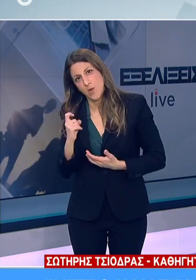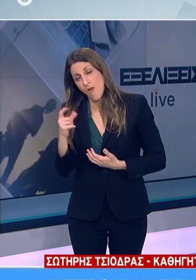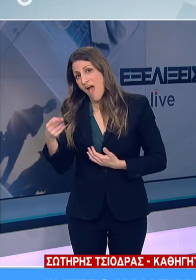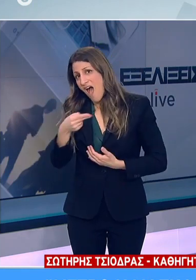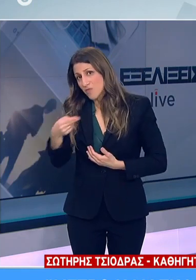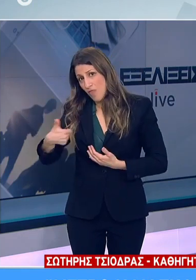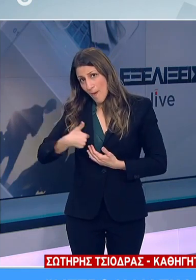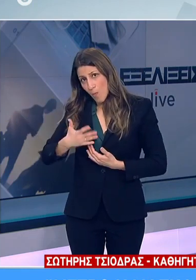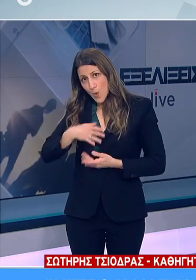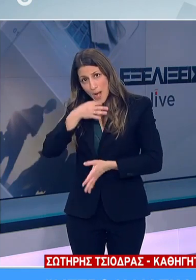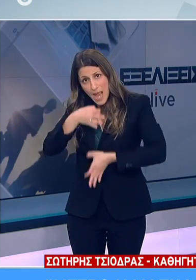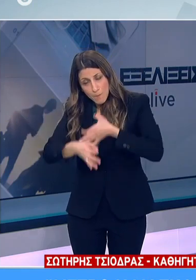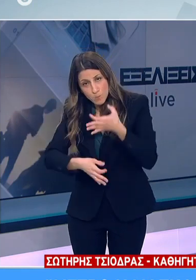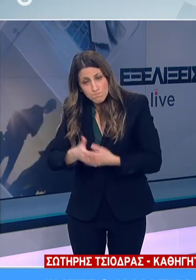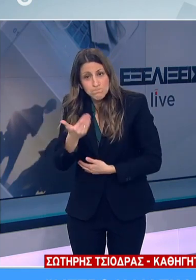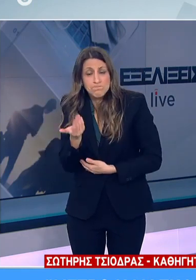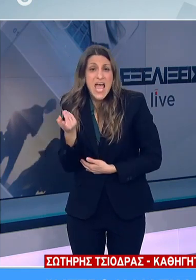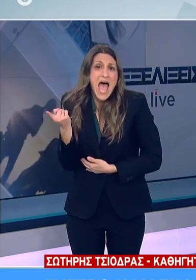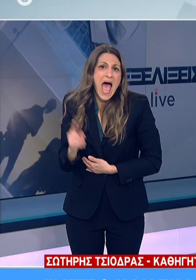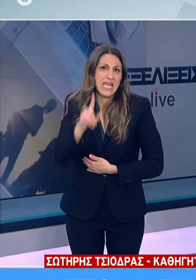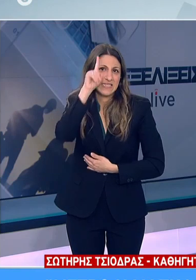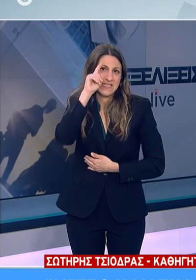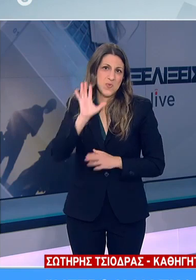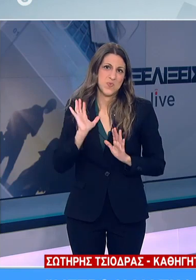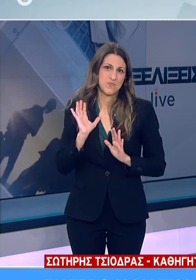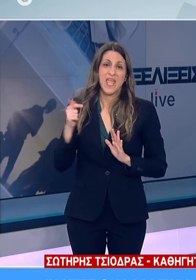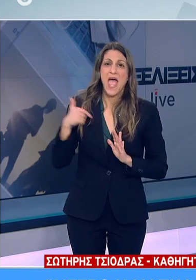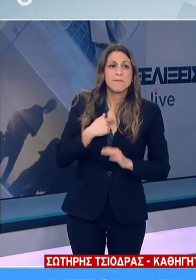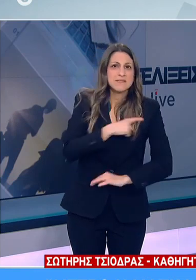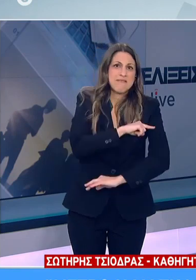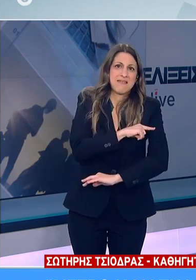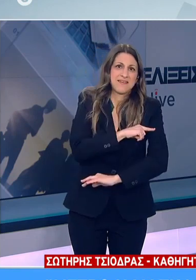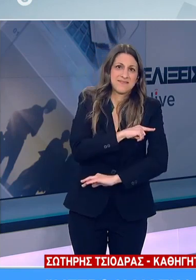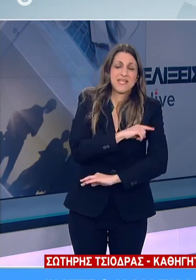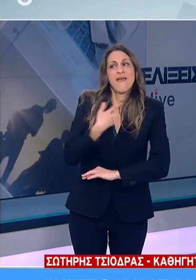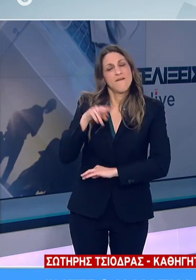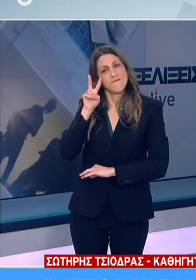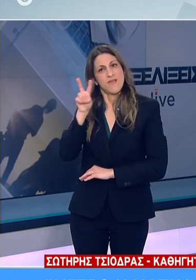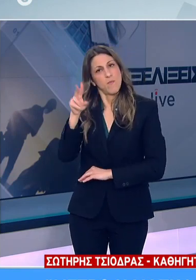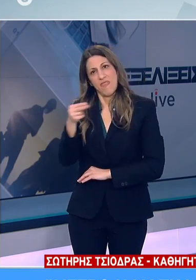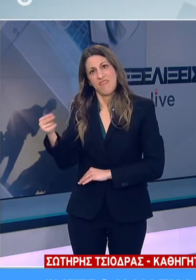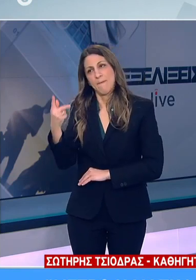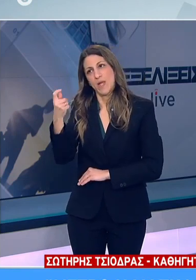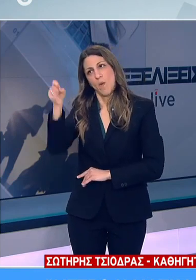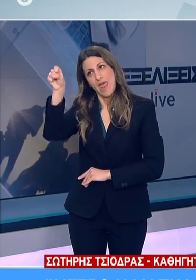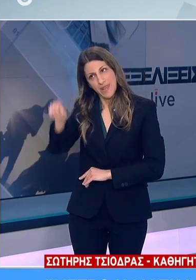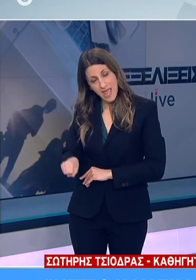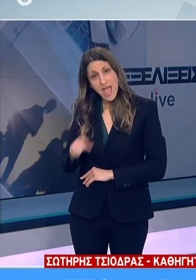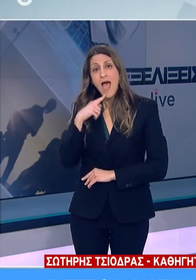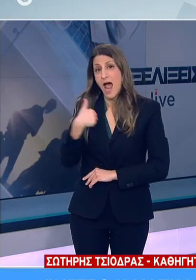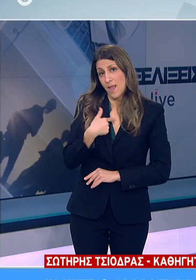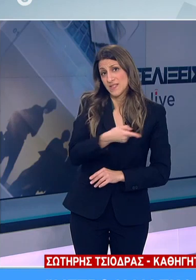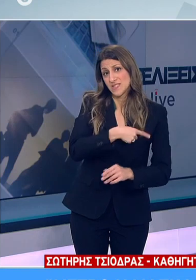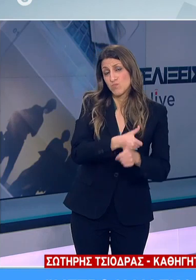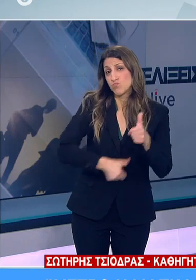τοποθέτησης νέων περιοριστικών μέτρων τοποθετούνται άλλες ομάδες. Εμείς τα εξετάζουμε και αυτά, αλλά δίνουμε μεγαλύτερη βαρύτητα στη δημόσια